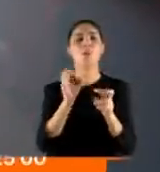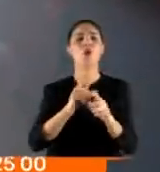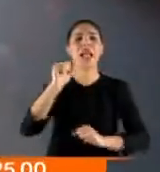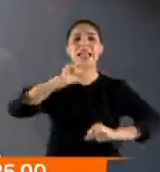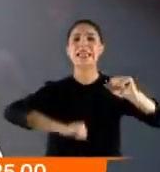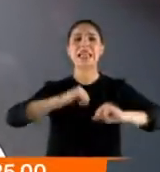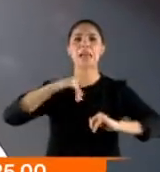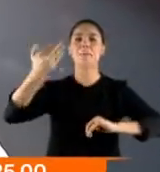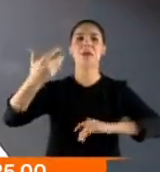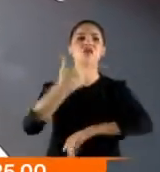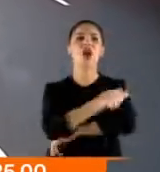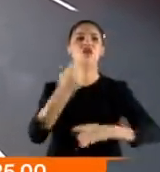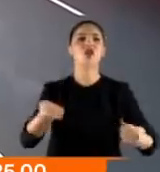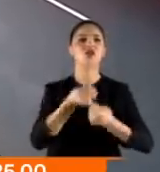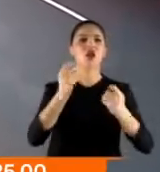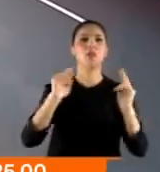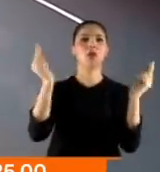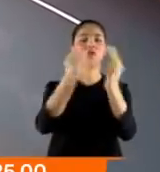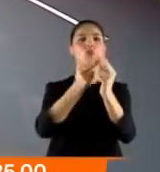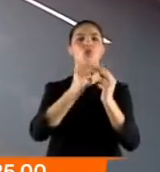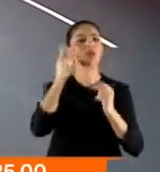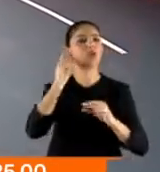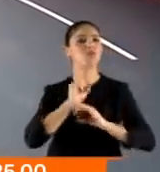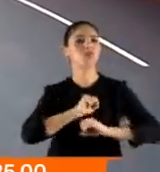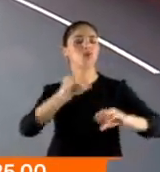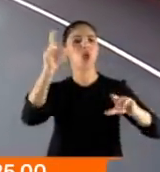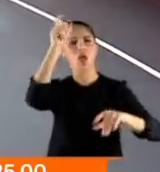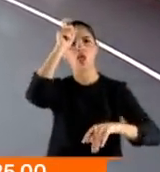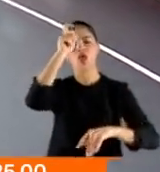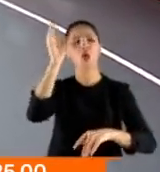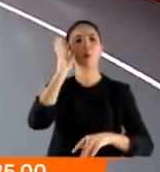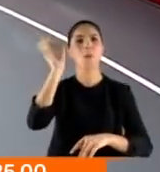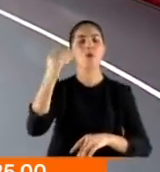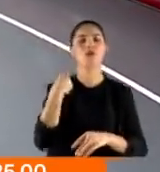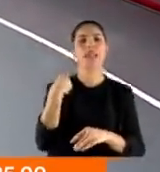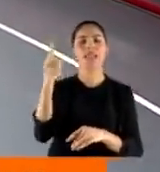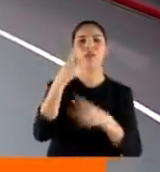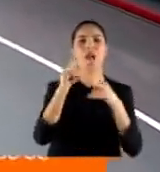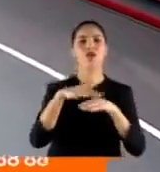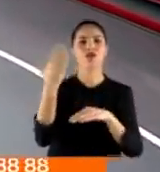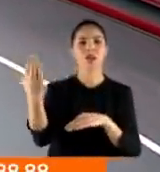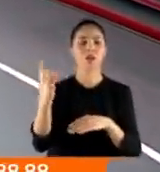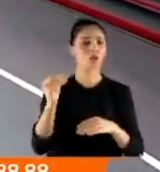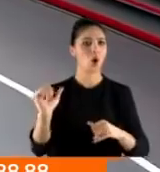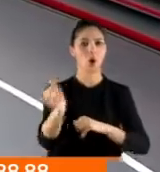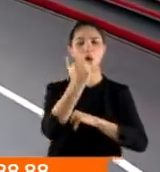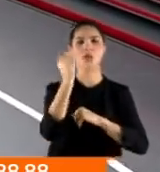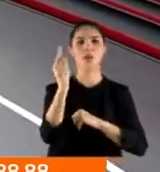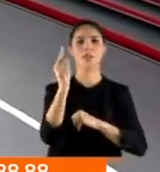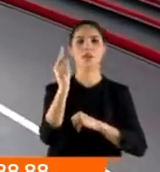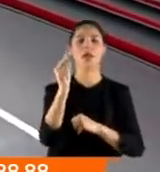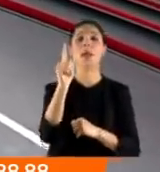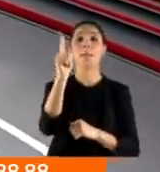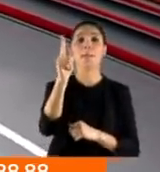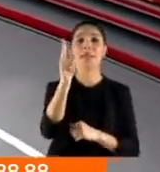aşı çalışmalarıyla dünyaya adını duyuran Türk profesör Uğur Şahin'den de yeni bir açıklama geldi. Çok önemli.